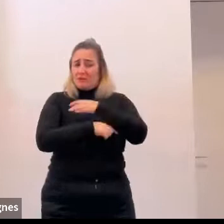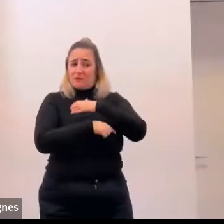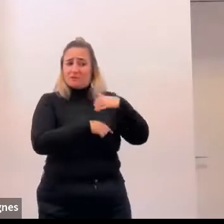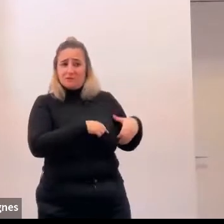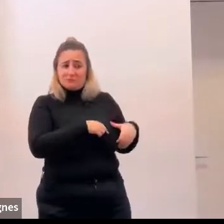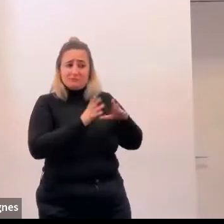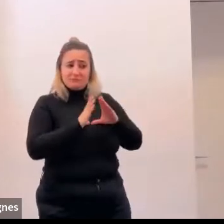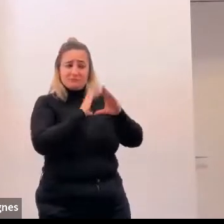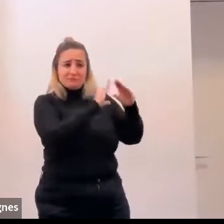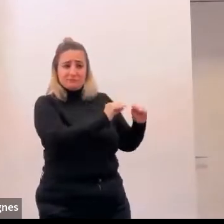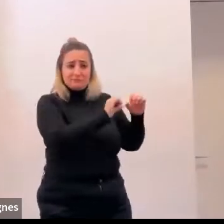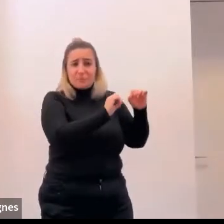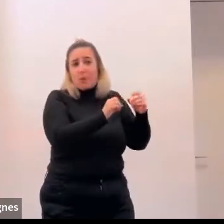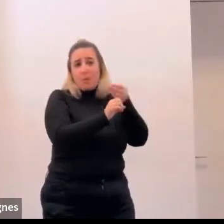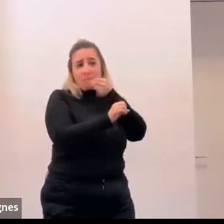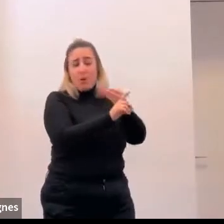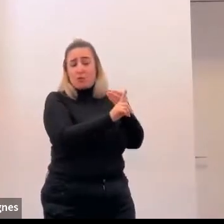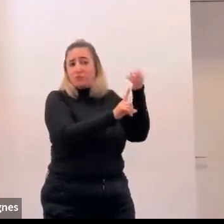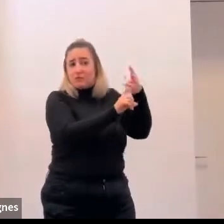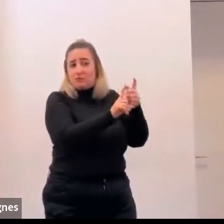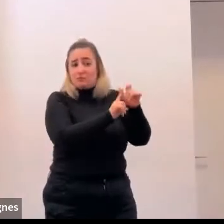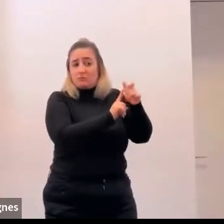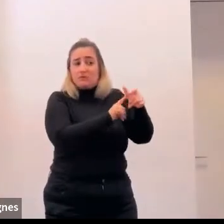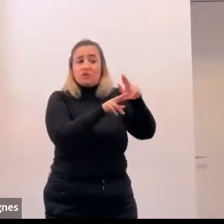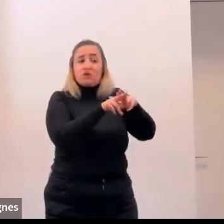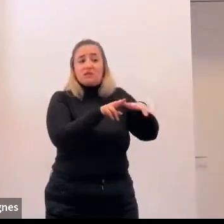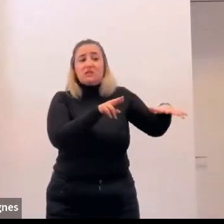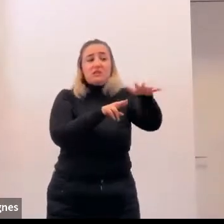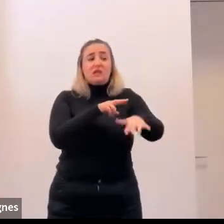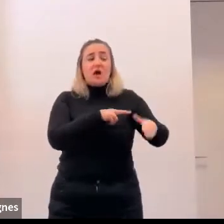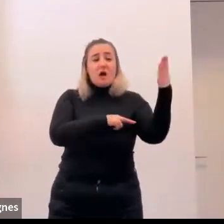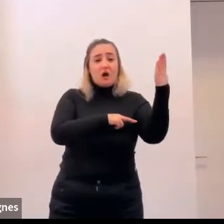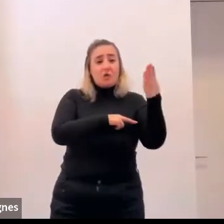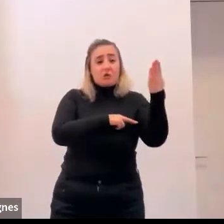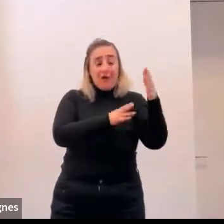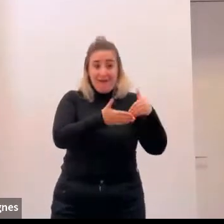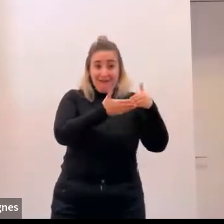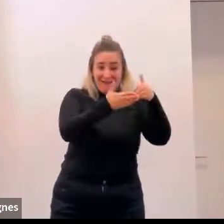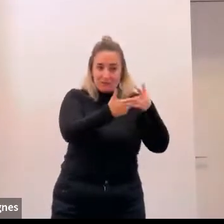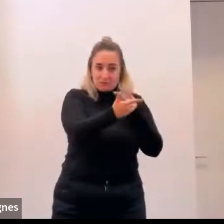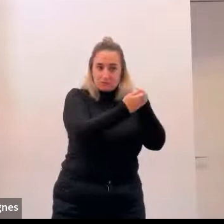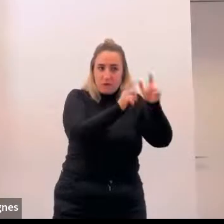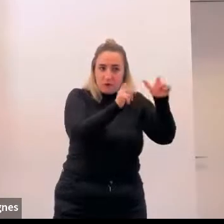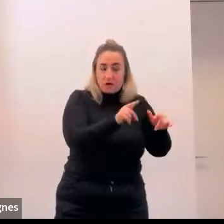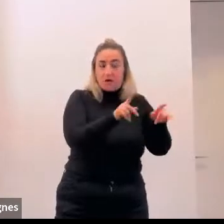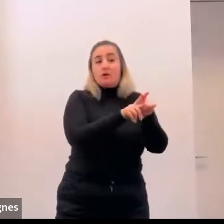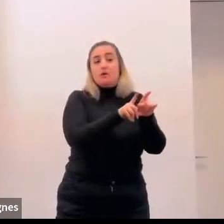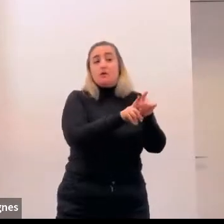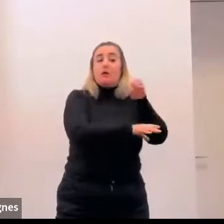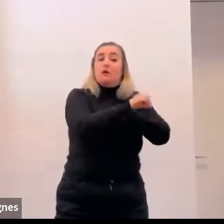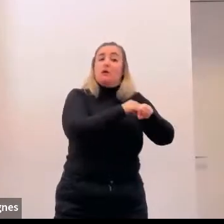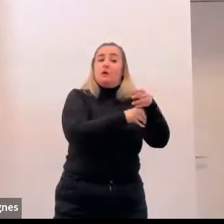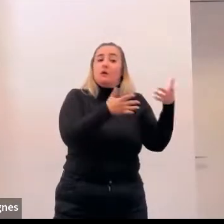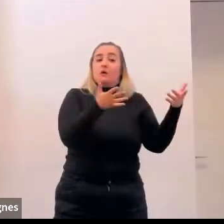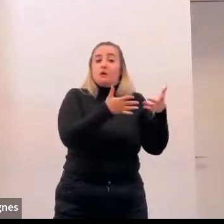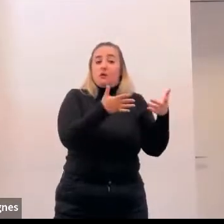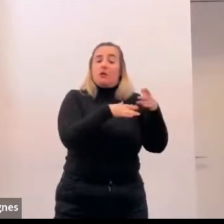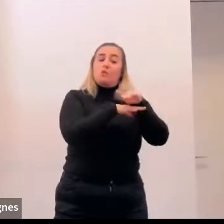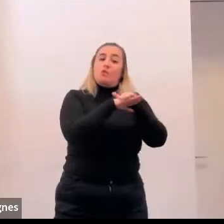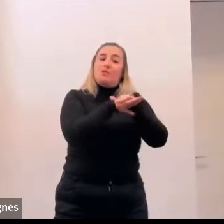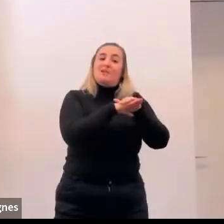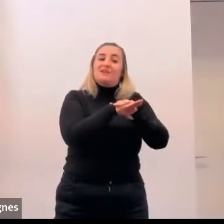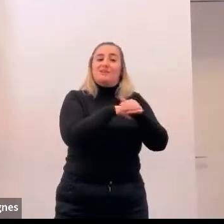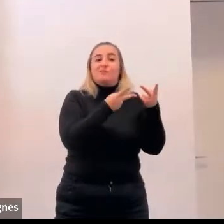que chaque Nancyen bénéficie des aides auxquelles il a droit et permettra la mise en place d'une politique publique de